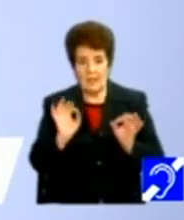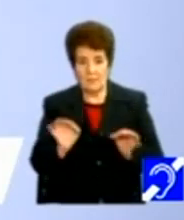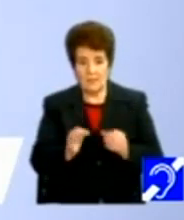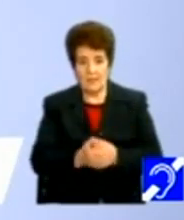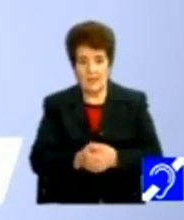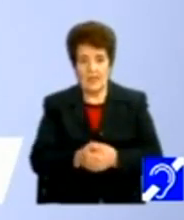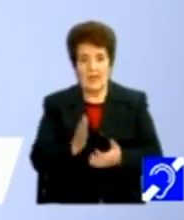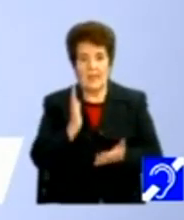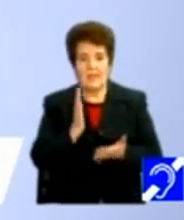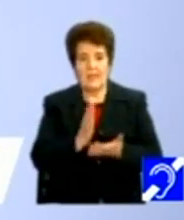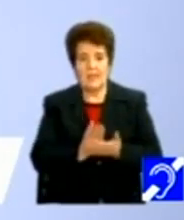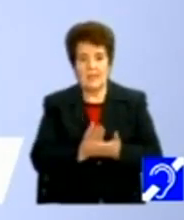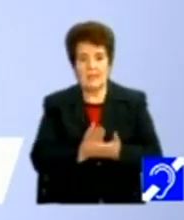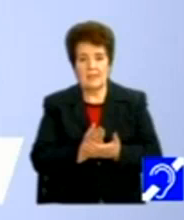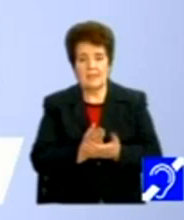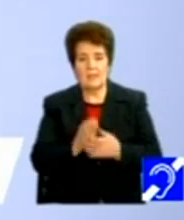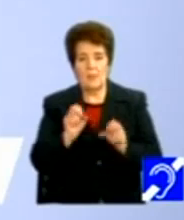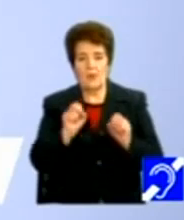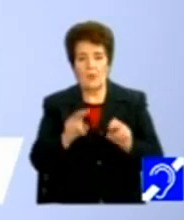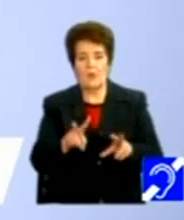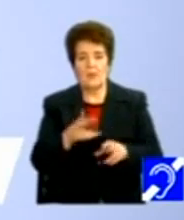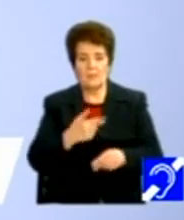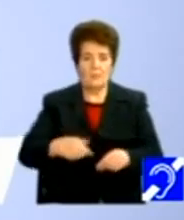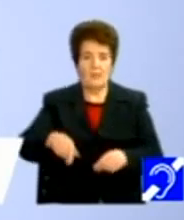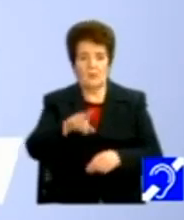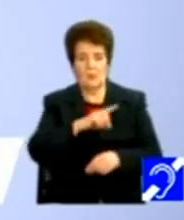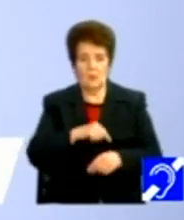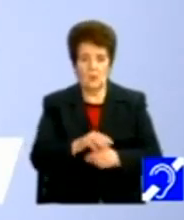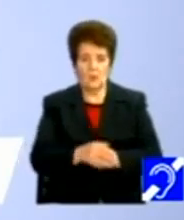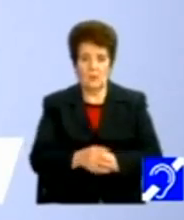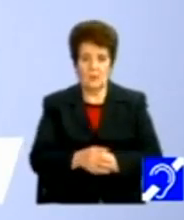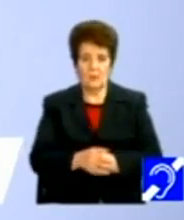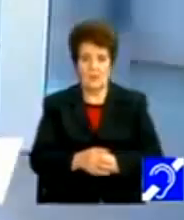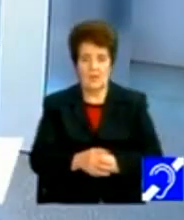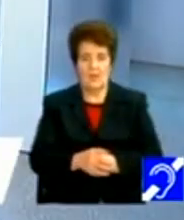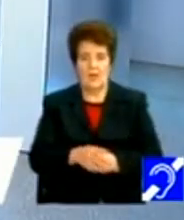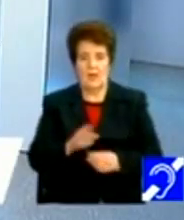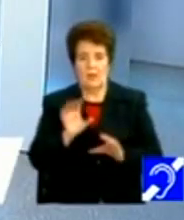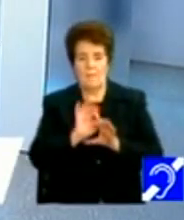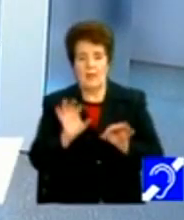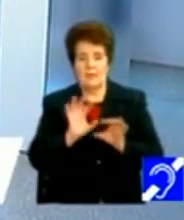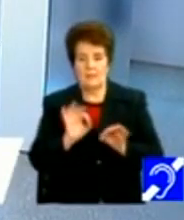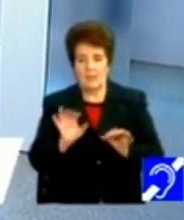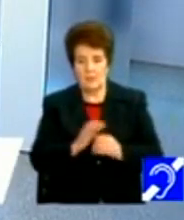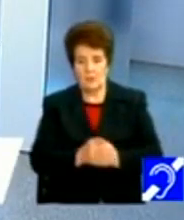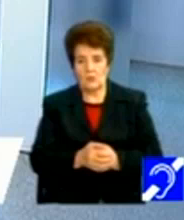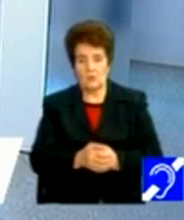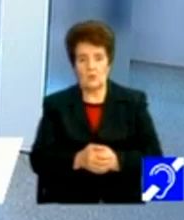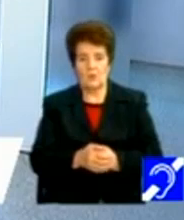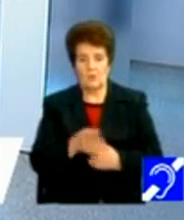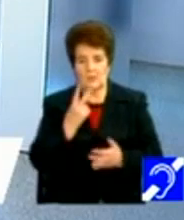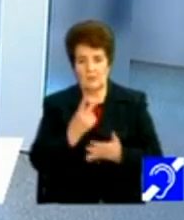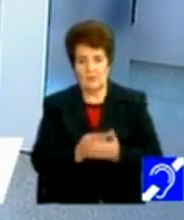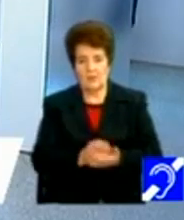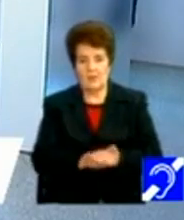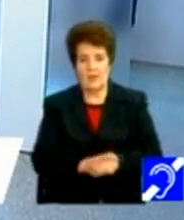spune. Este o mișcare foarte periculoasă pentru noi tot. A provocat de altfel un între scandal acum câteva zile când a intrat peste exact, Dodon